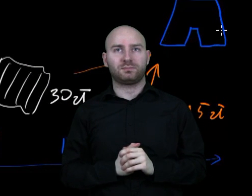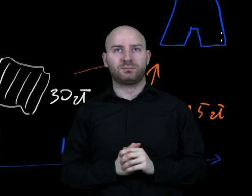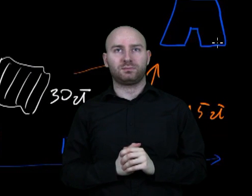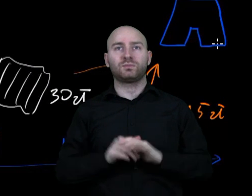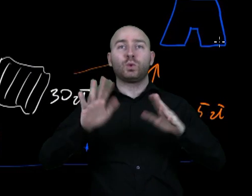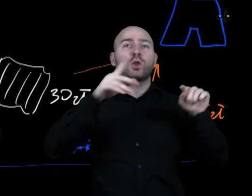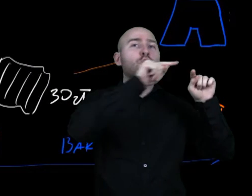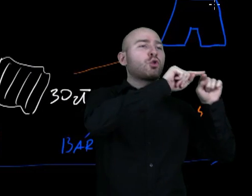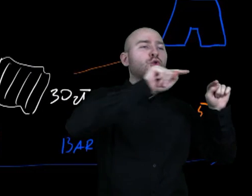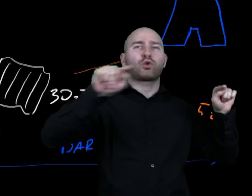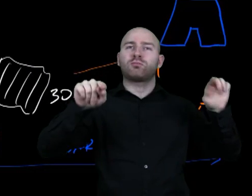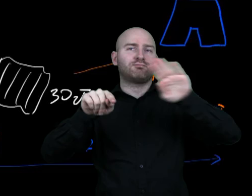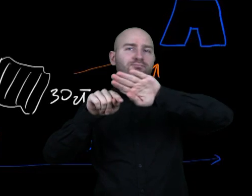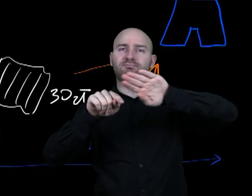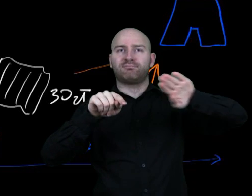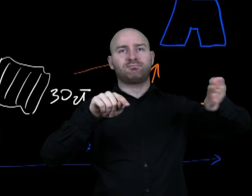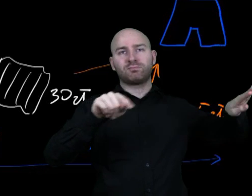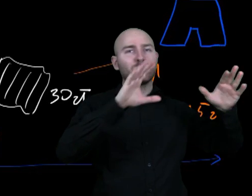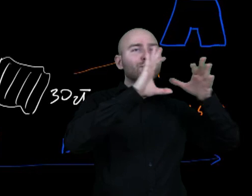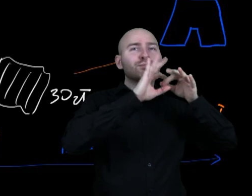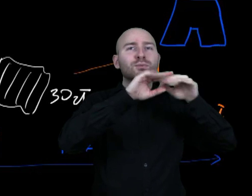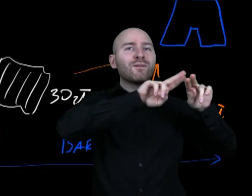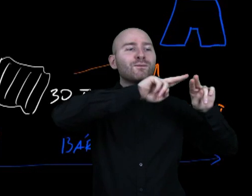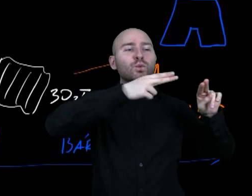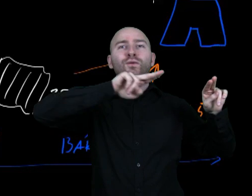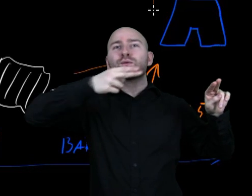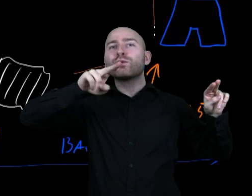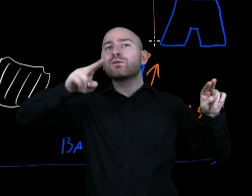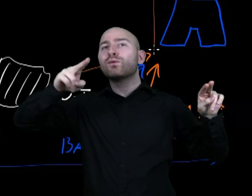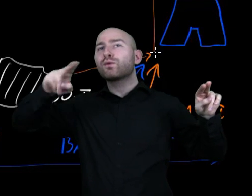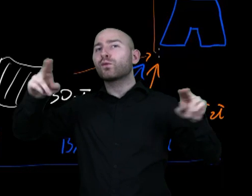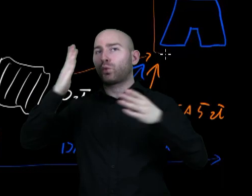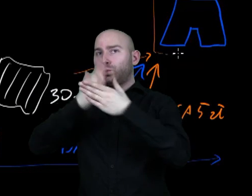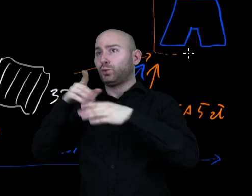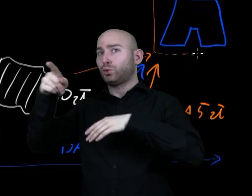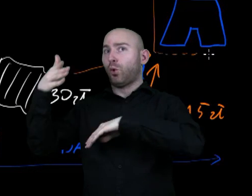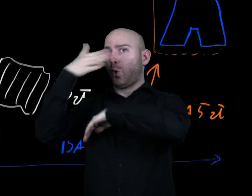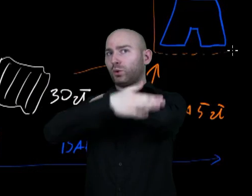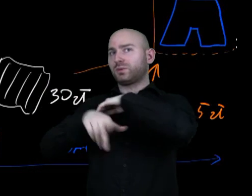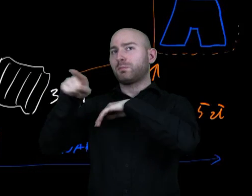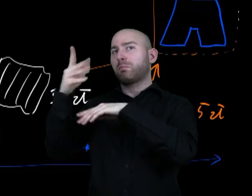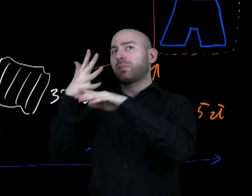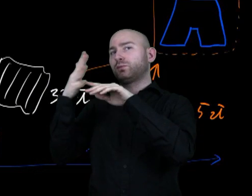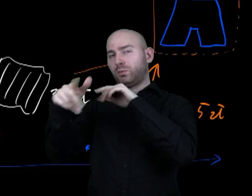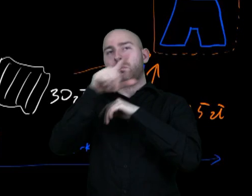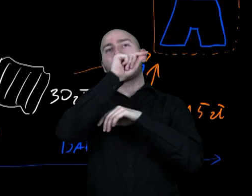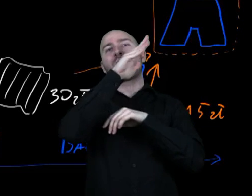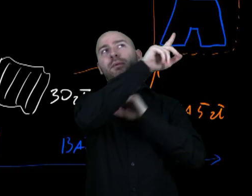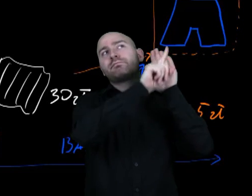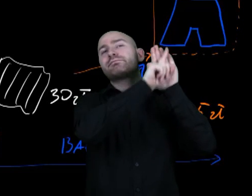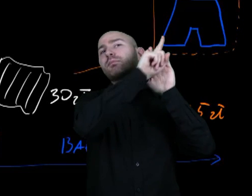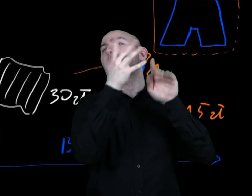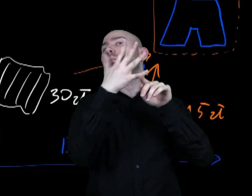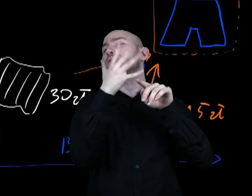uwzględnimy innych pośrednich dóbr i usług. Tylko powiemy, że ten ciąg zdarzeń poskutkował wzrostem PKB o